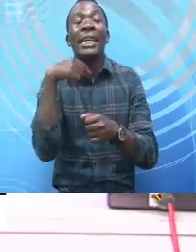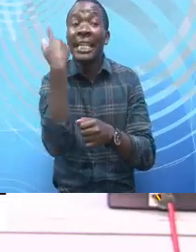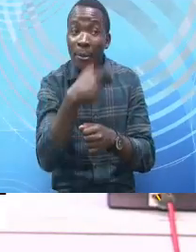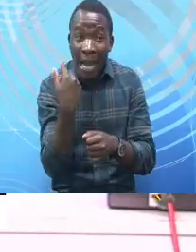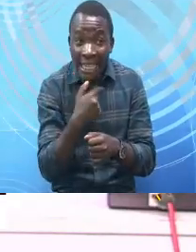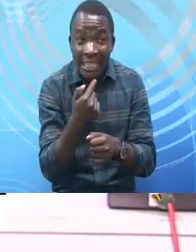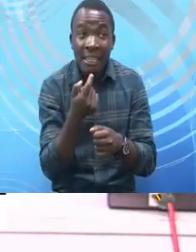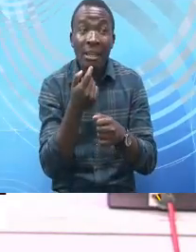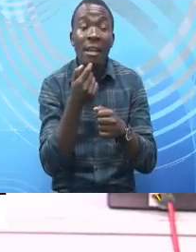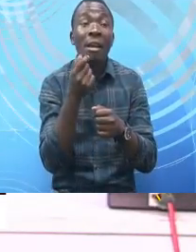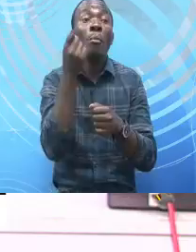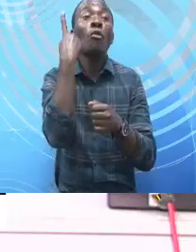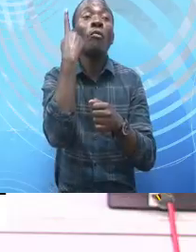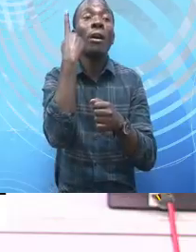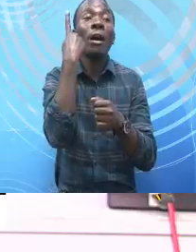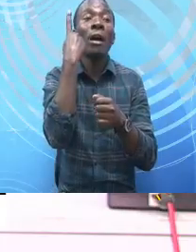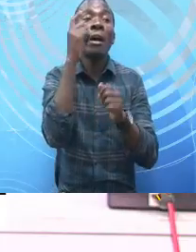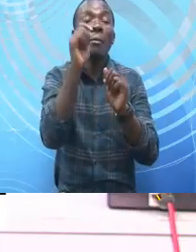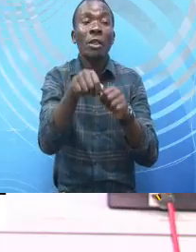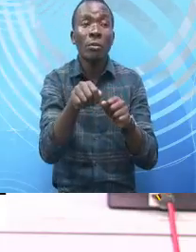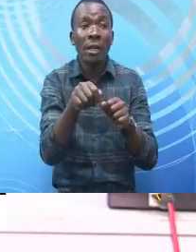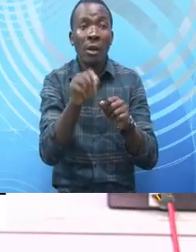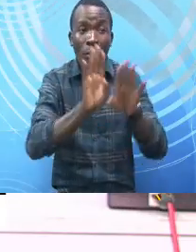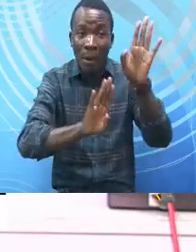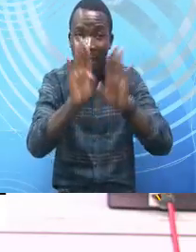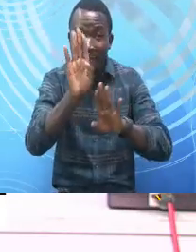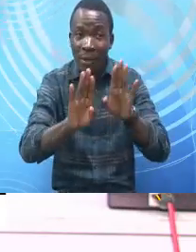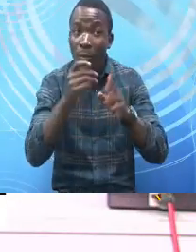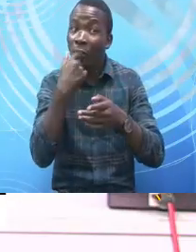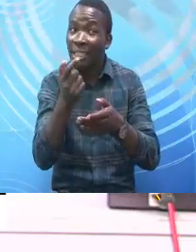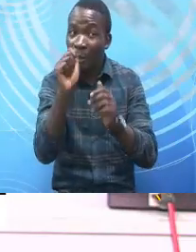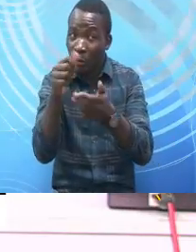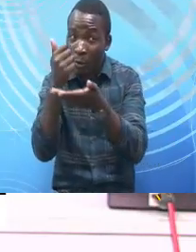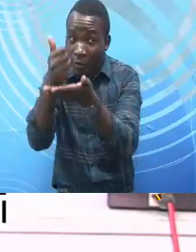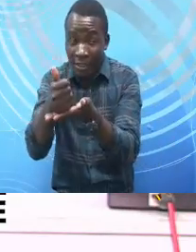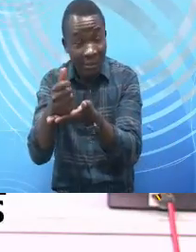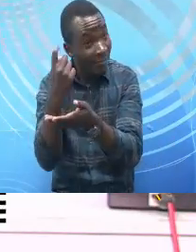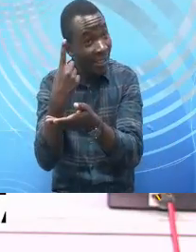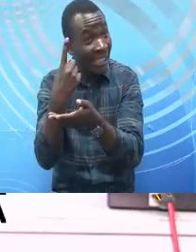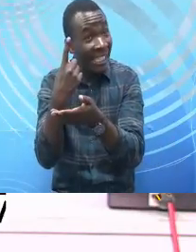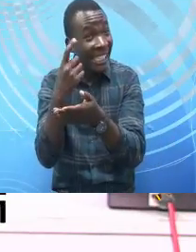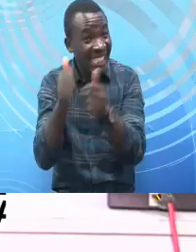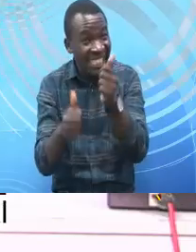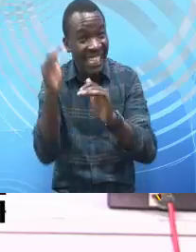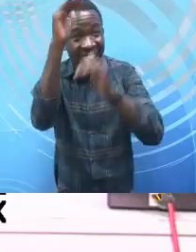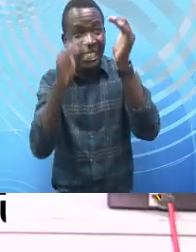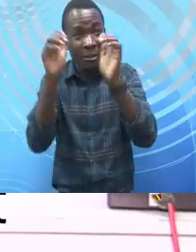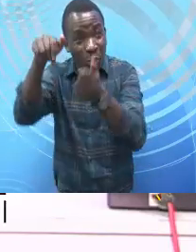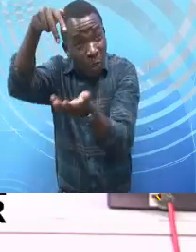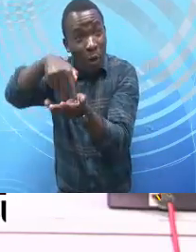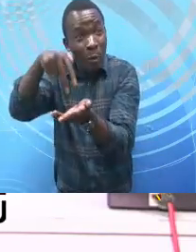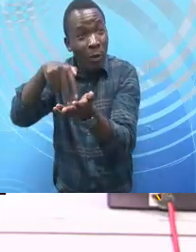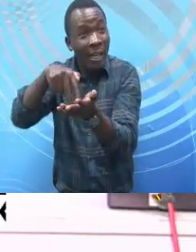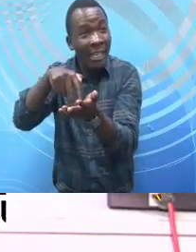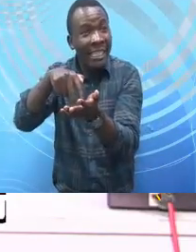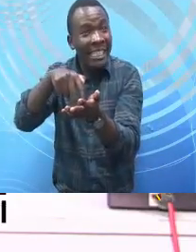mwumva babigiramo uruhare mwavuga muti aba bantu bafasha abantu mukavuga muti aba bantu baramutse bahagurutse bagira icyo bakora ni bande muhamagara ni